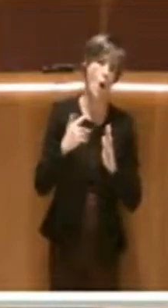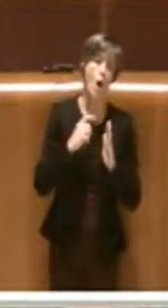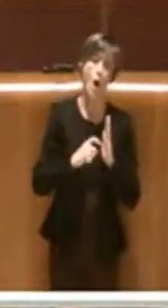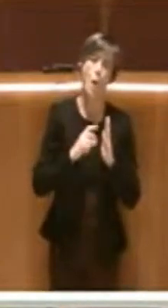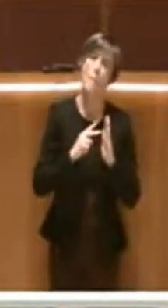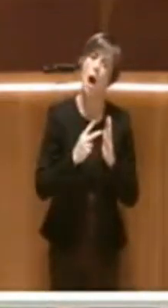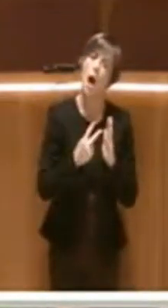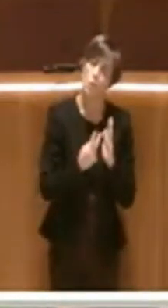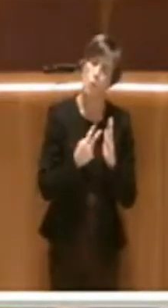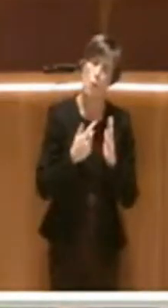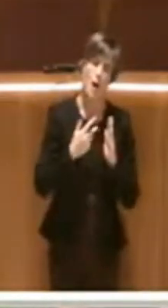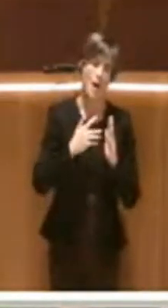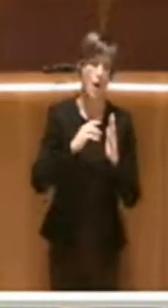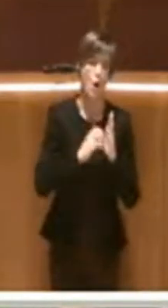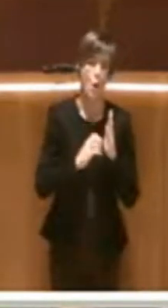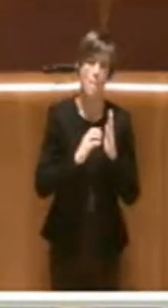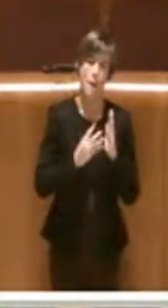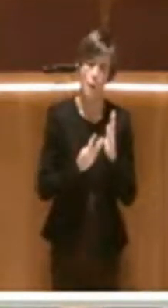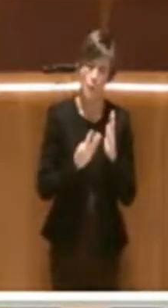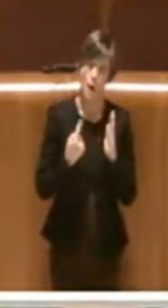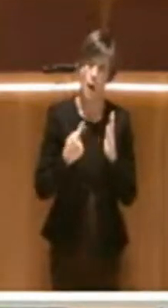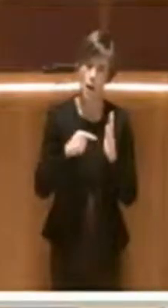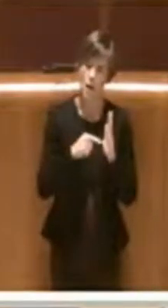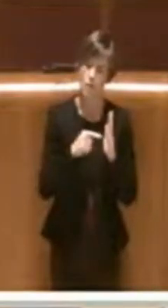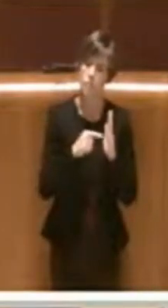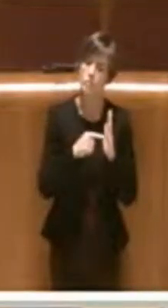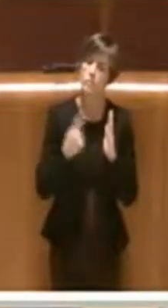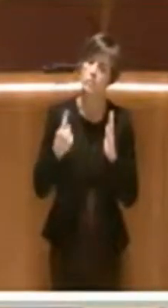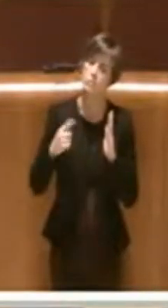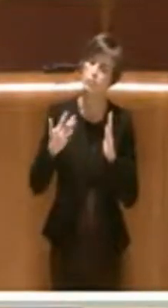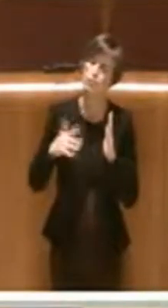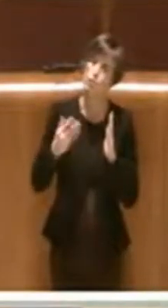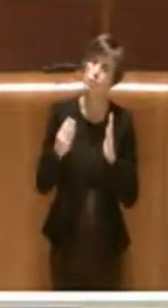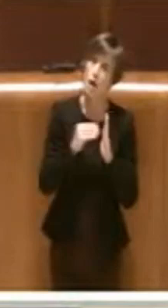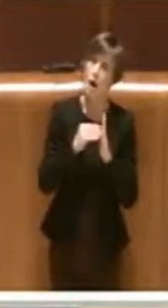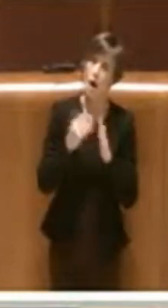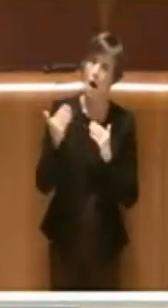tra l'altro dell'inserimento della delibera dell'Assemblea Capitolina recentemente, con la